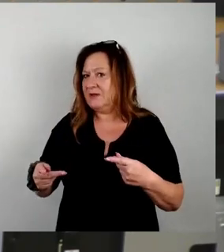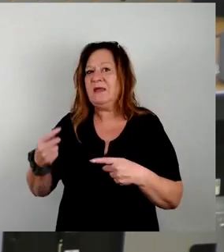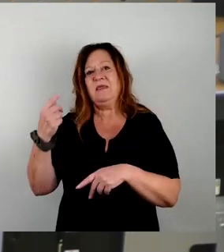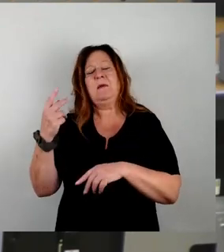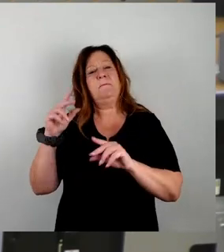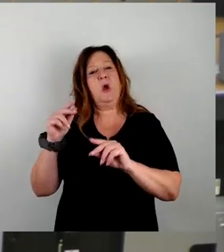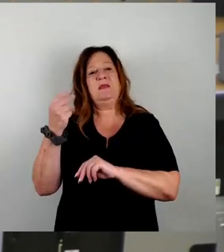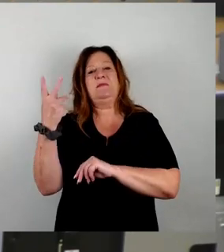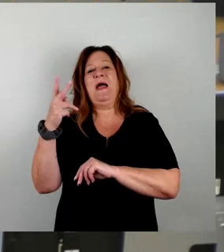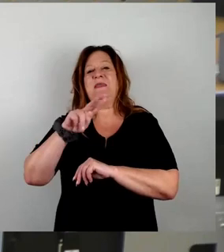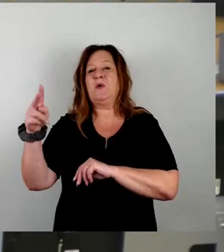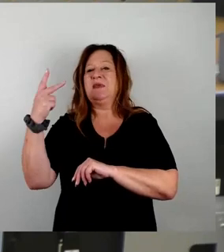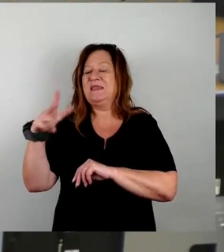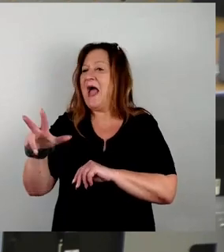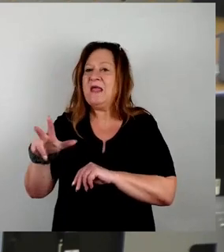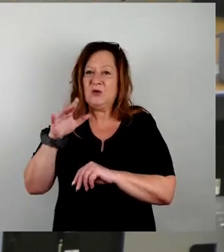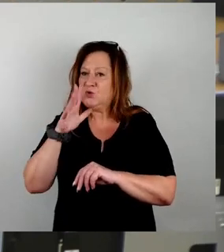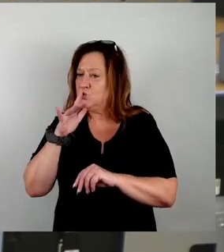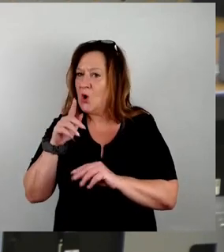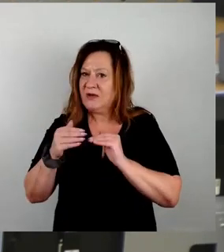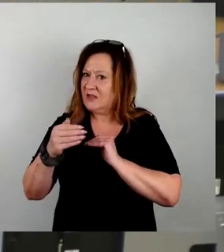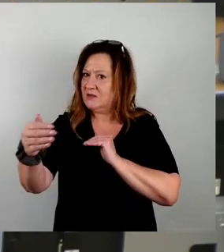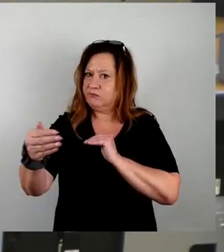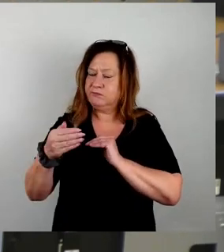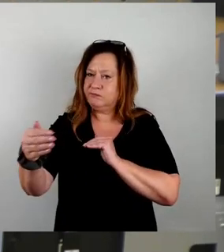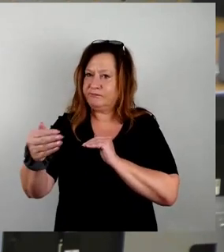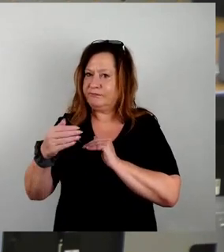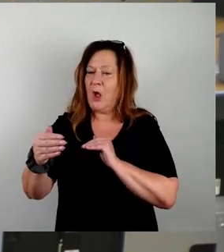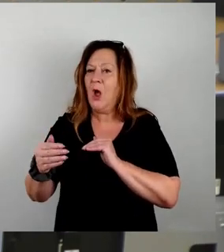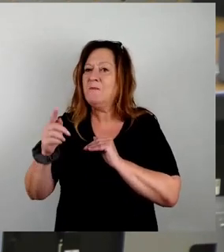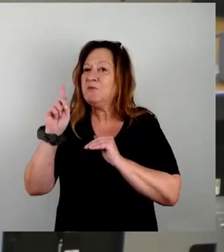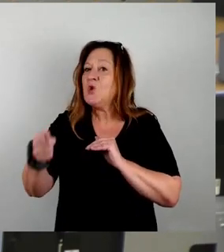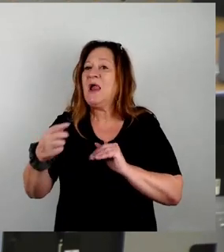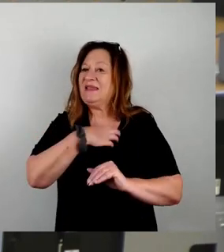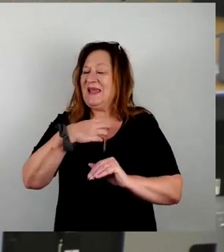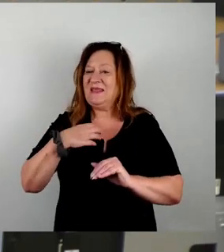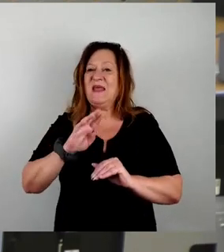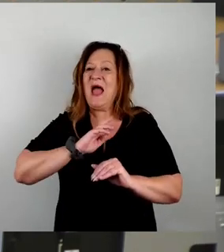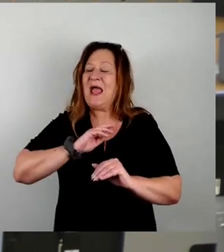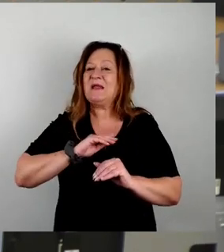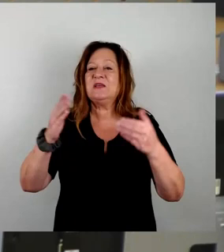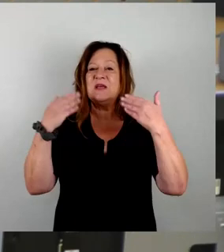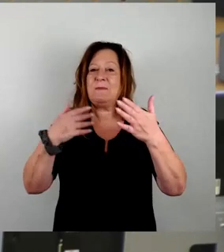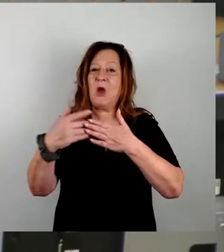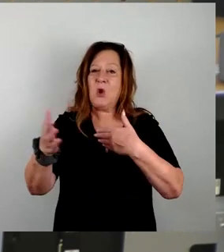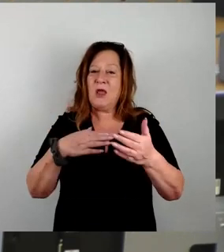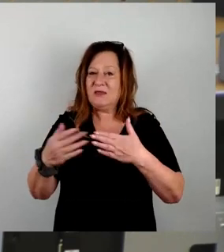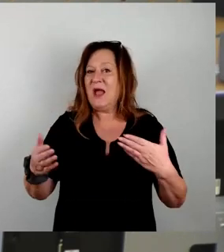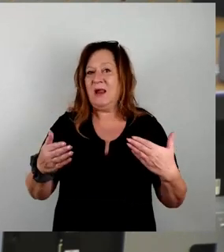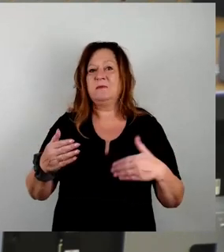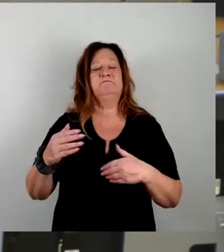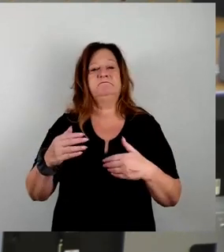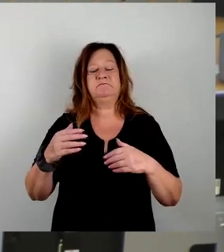noch ambitionierter ist. Da soll Dresden schon klimaneutral sein. Im englischen Climate City Contract, CCC abgekürzt, stellt es